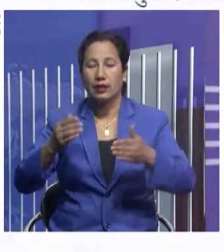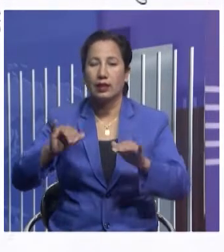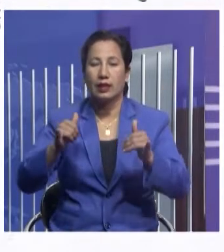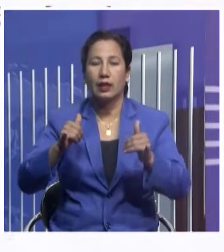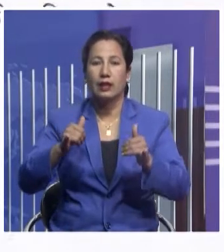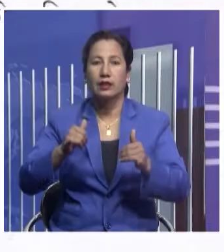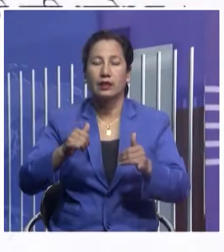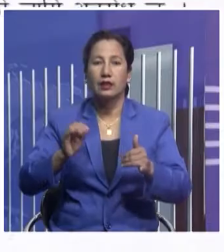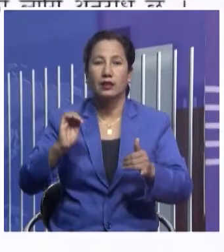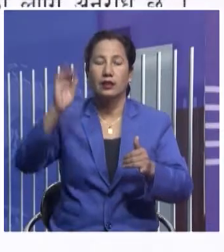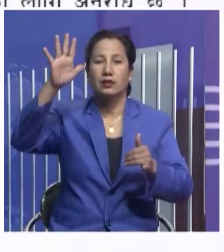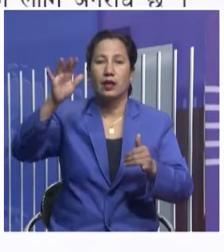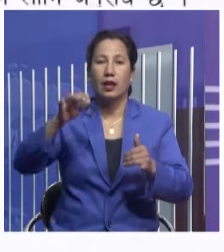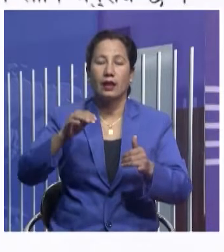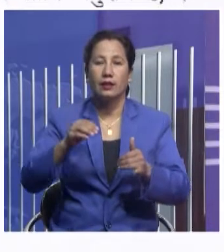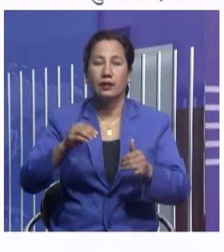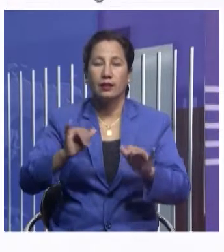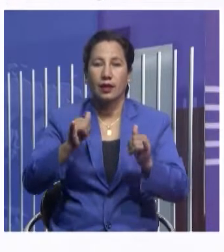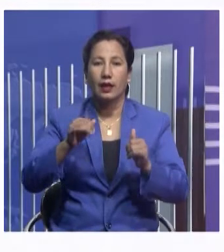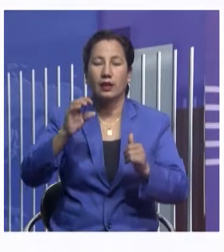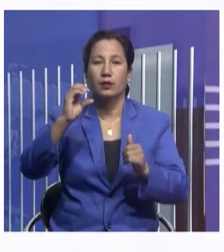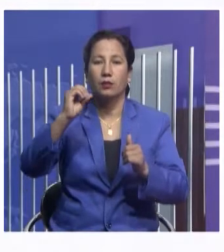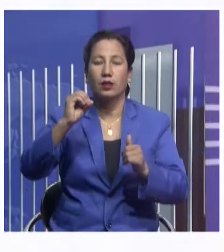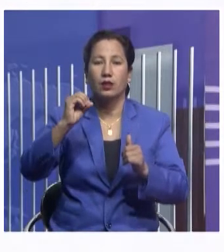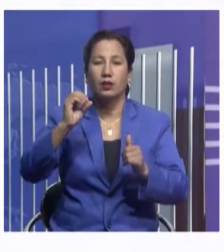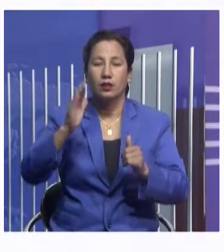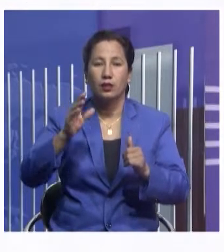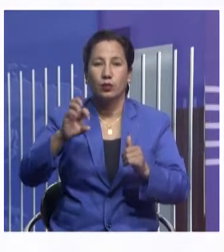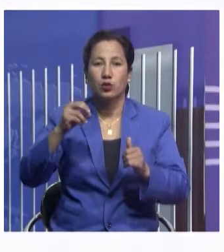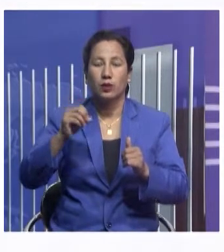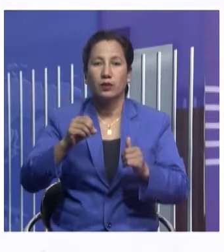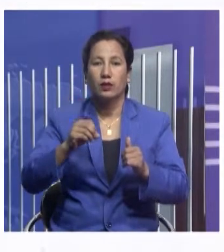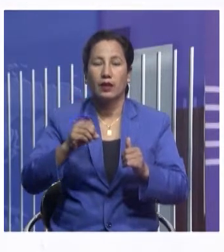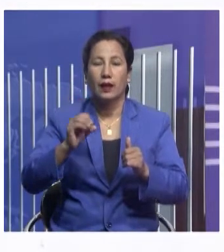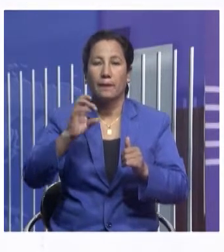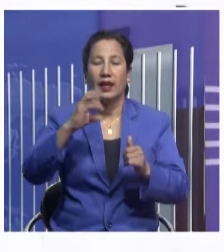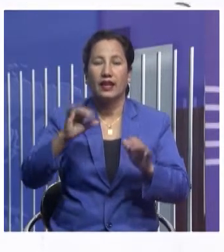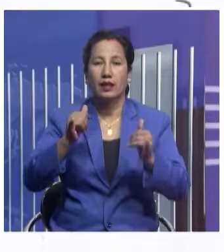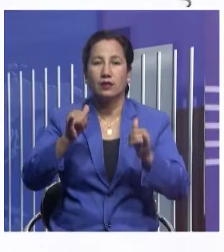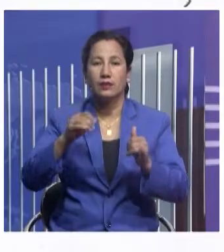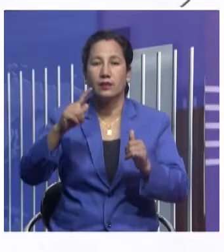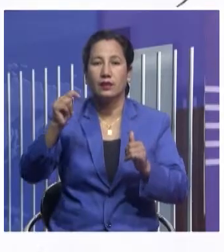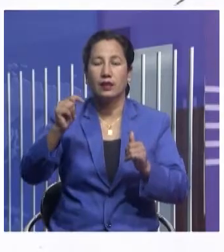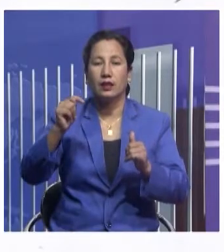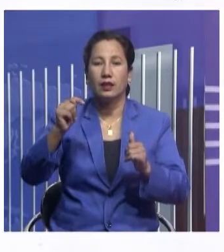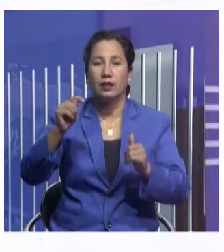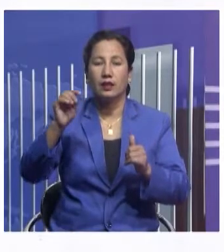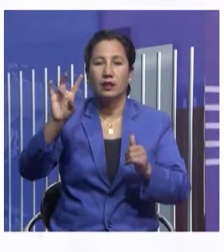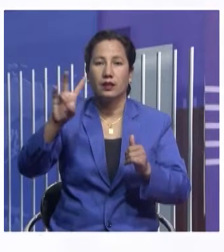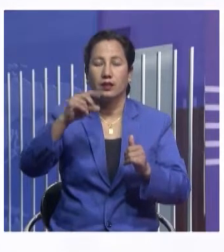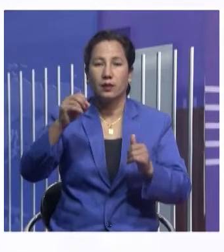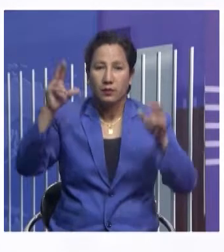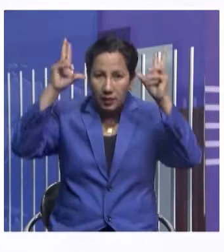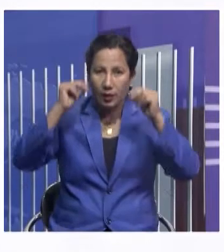श्रेष्ठ, सल्यानकी एथलेटिक्स खेलाडी पुष्पा भण्डारी तथा पारा खेलकुदतर्फका केशव थापाले खेलकुद प्रतिभा